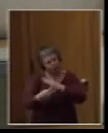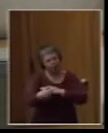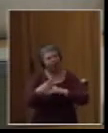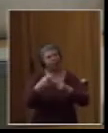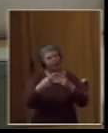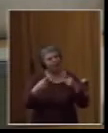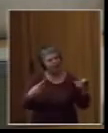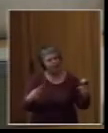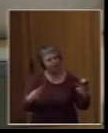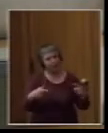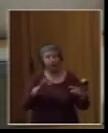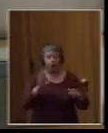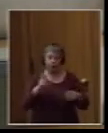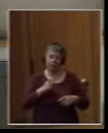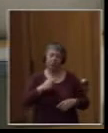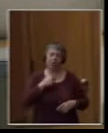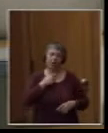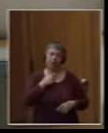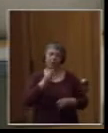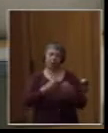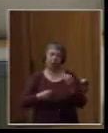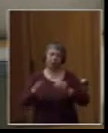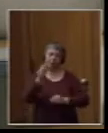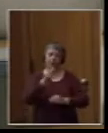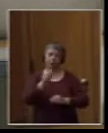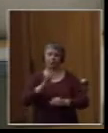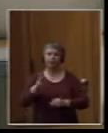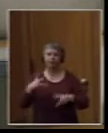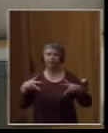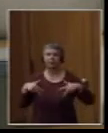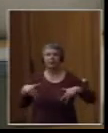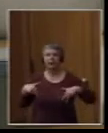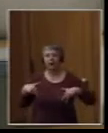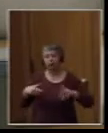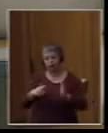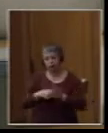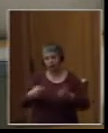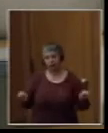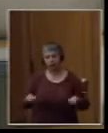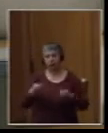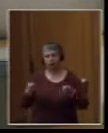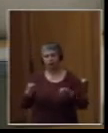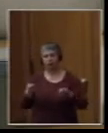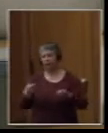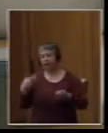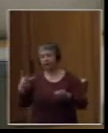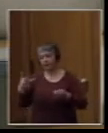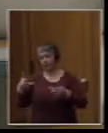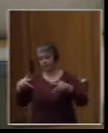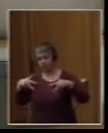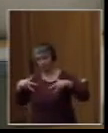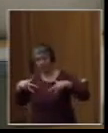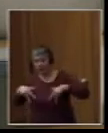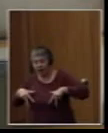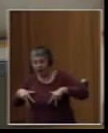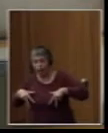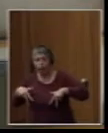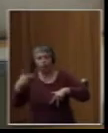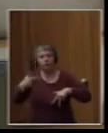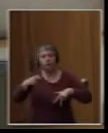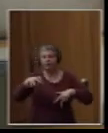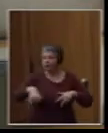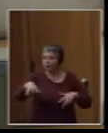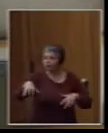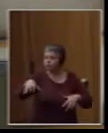περισσότερα που πρέπει και οφείλει η συνταγμένη πολιτεία να κάνει, είτε μέσω της κεντρικής εξουσίας, είτε μέσω των τοπικών